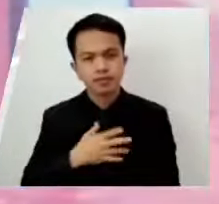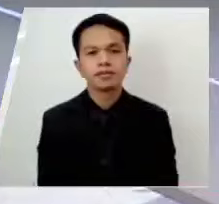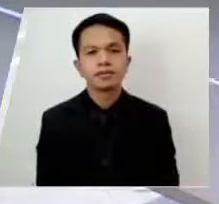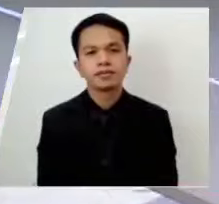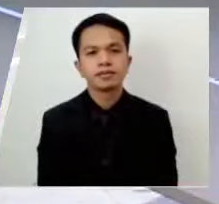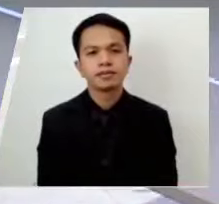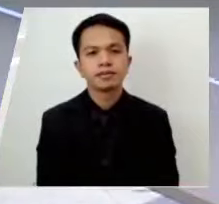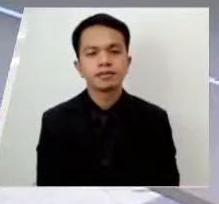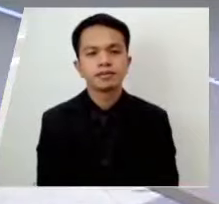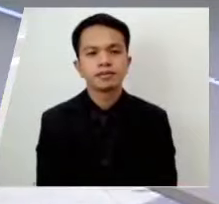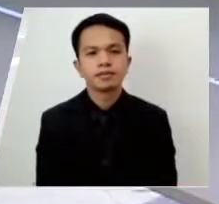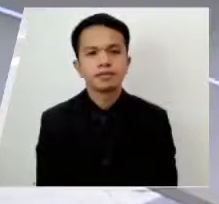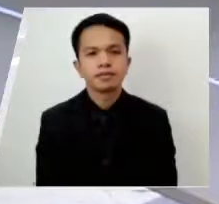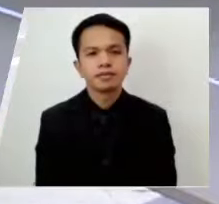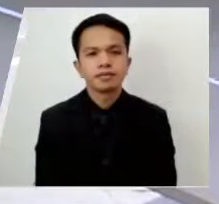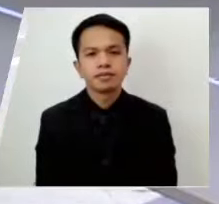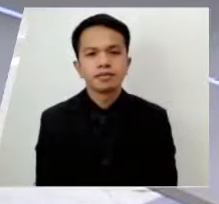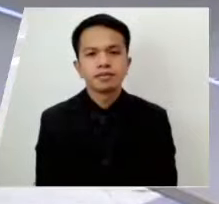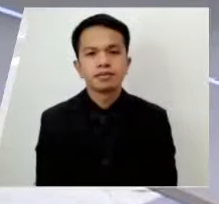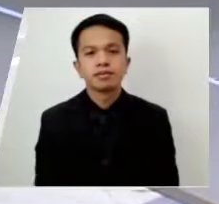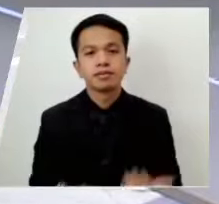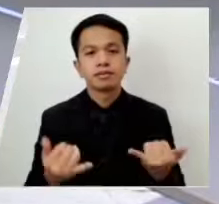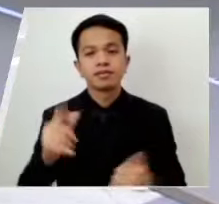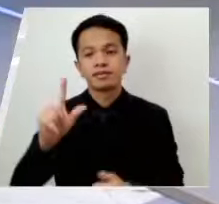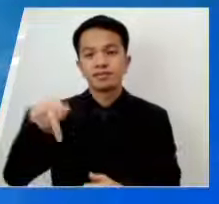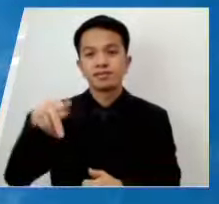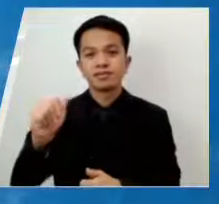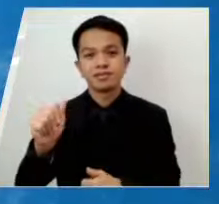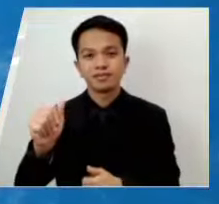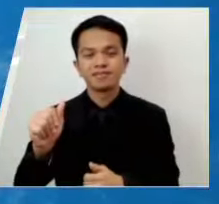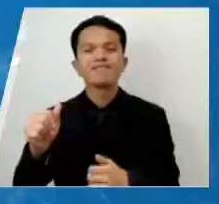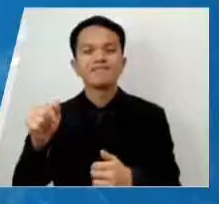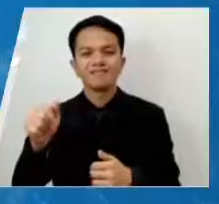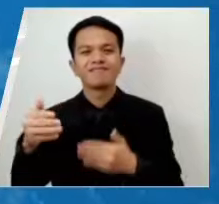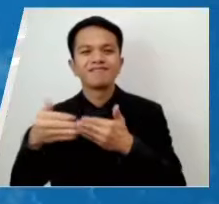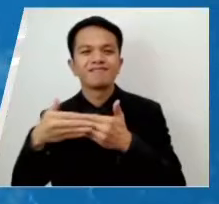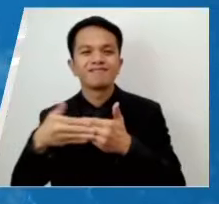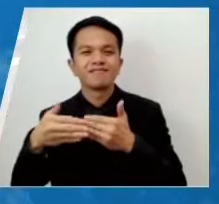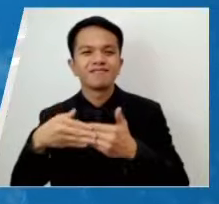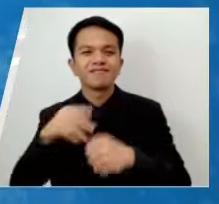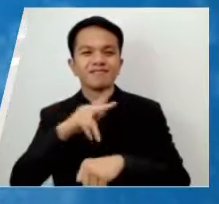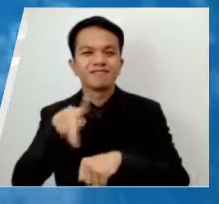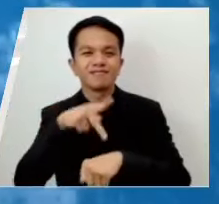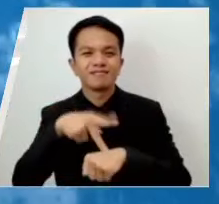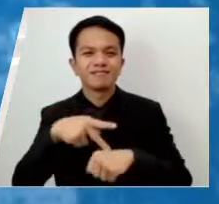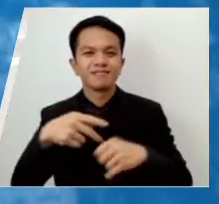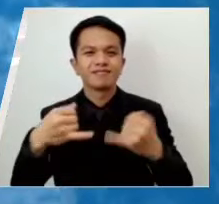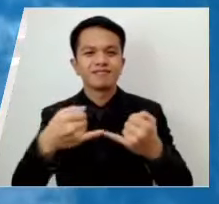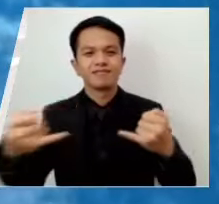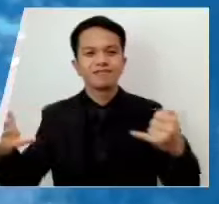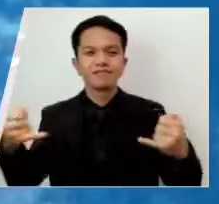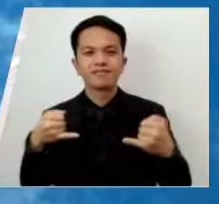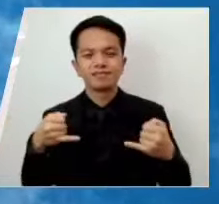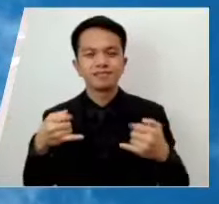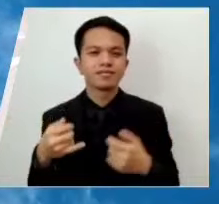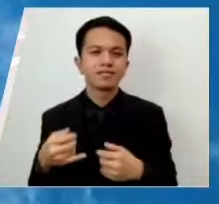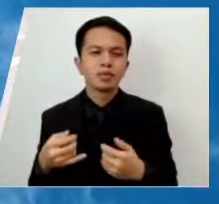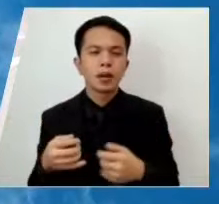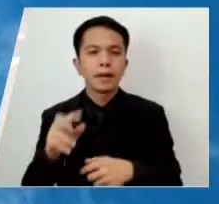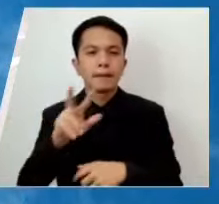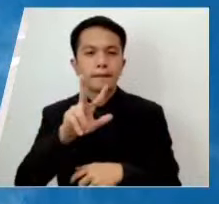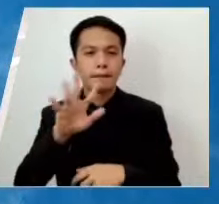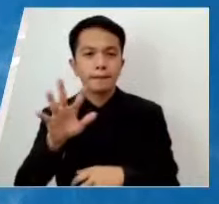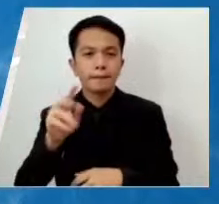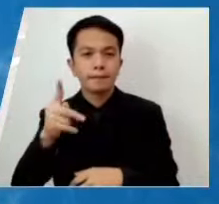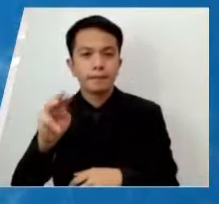Saksi! May low pressure area pa rin sa loob ng Philippine Area of Responsibility. Sa layo 335 kilometers, hilaga ng